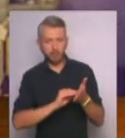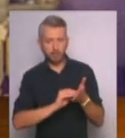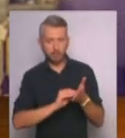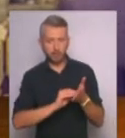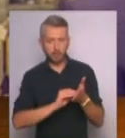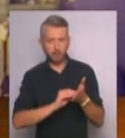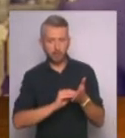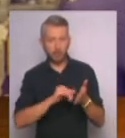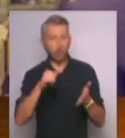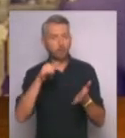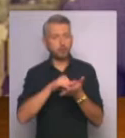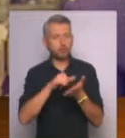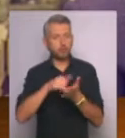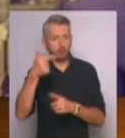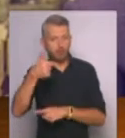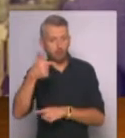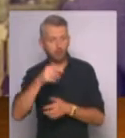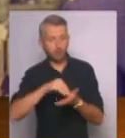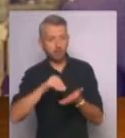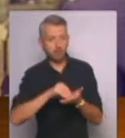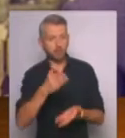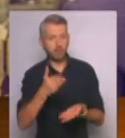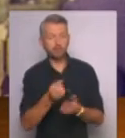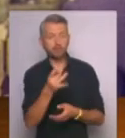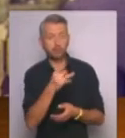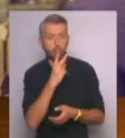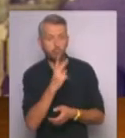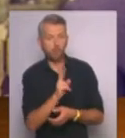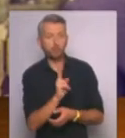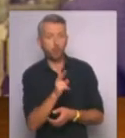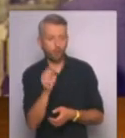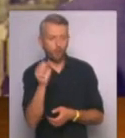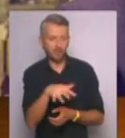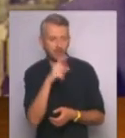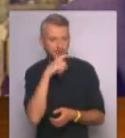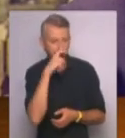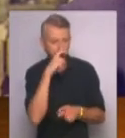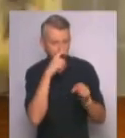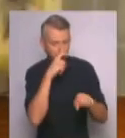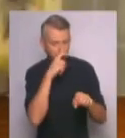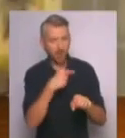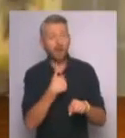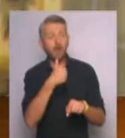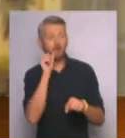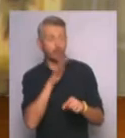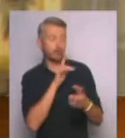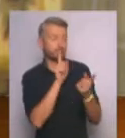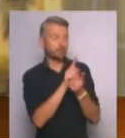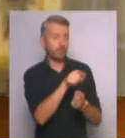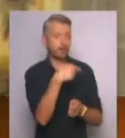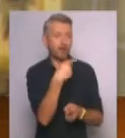камеру відеоспостереження і написав, що каже, якщо ще раз побачу, хто викине сміття, а я вчора з ним зустрівся, він каже,